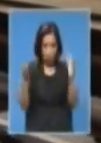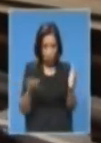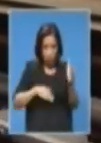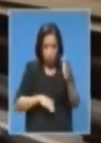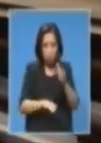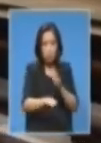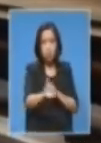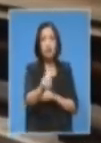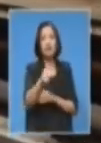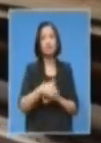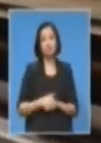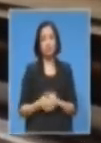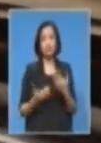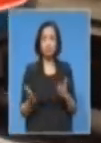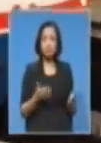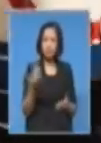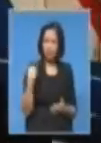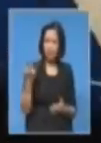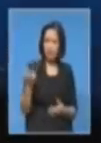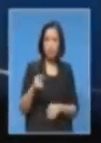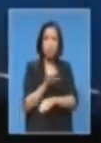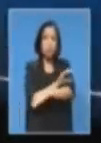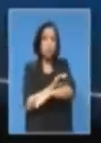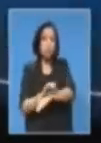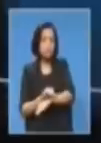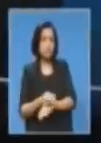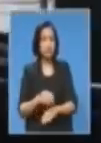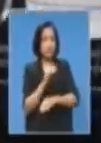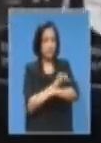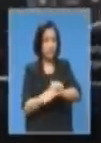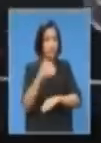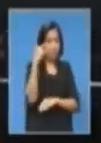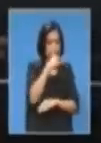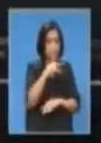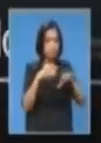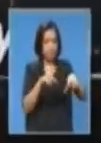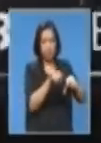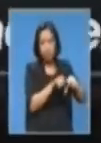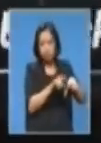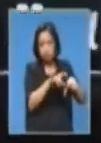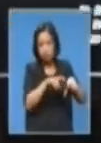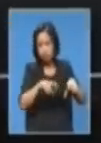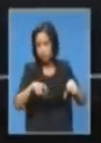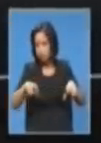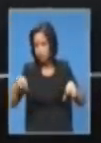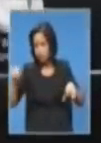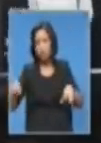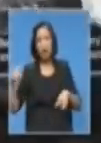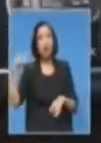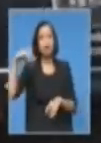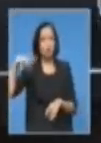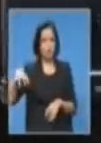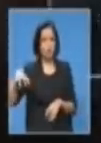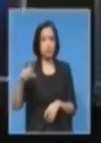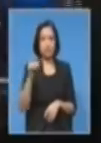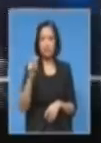การเชื่อมต่อในระหว่างสนามบินสุวรรณภูมินะครับแล้วก็สถานีมักกะสันไปที่ดอนเมืองนะครับไปที่ดอนเมืองอันนี้เป็นจุดเชื่อมระหว่าง